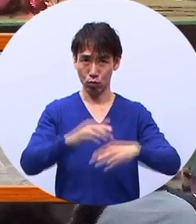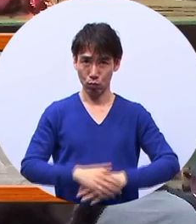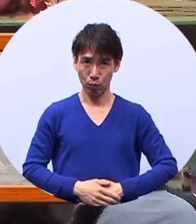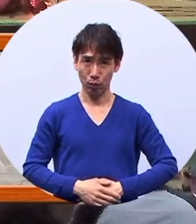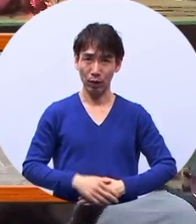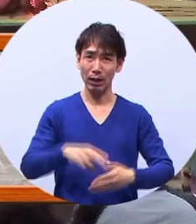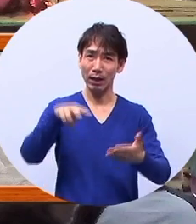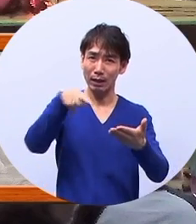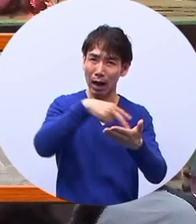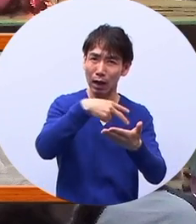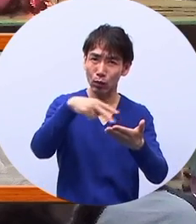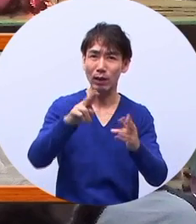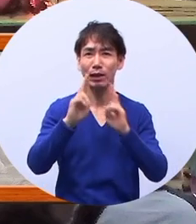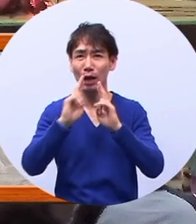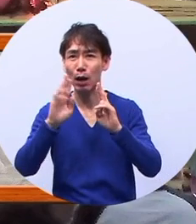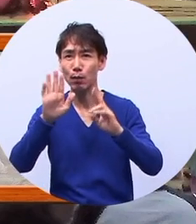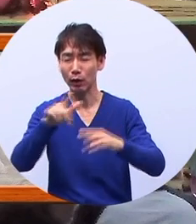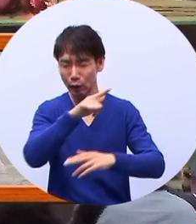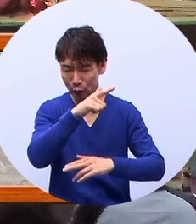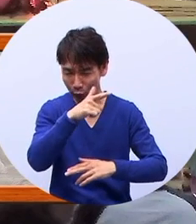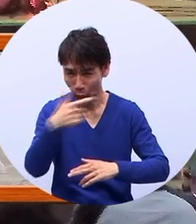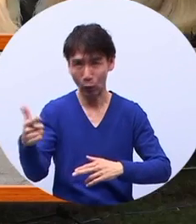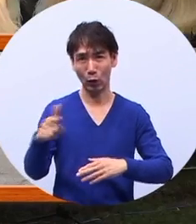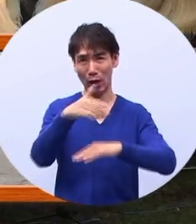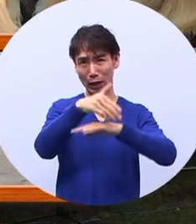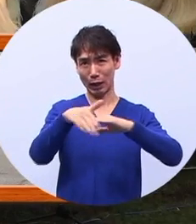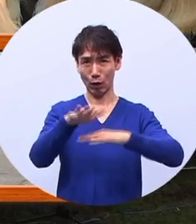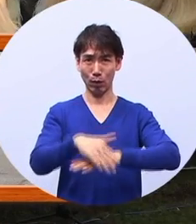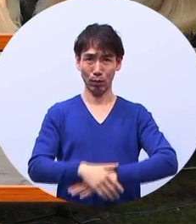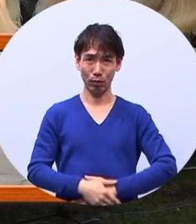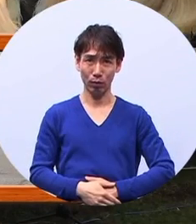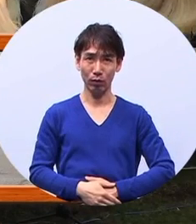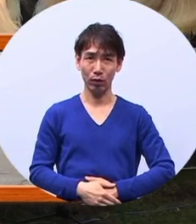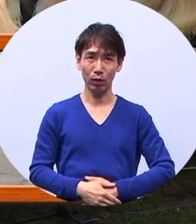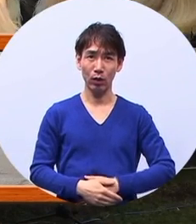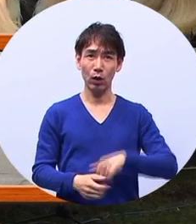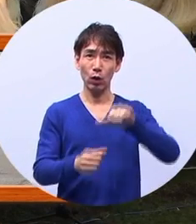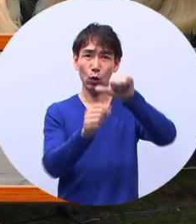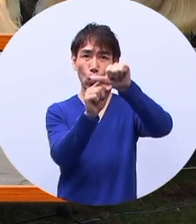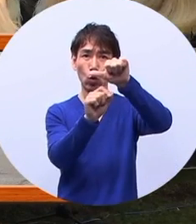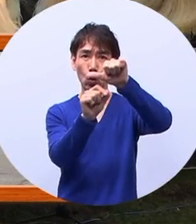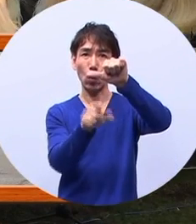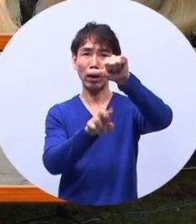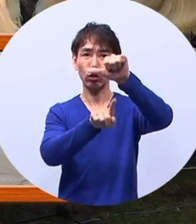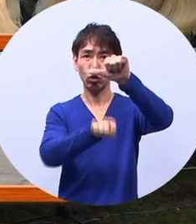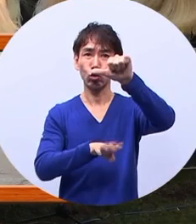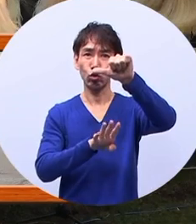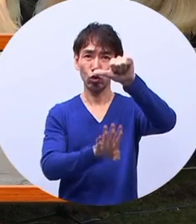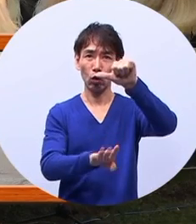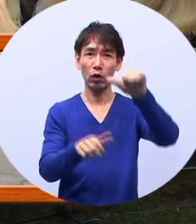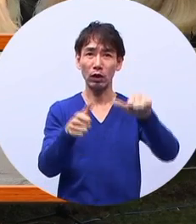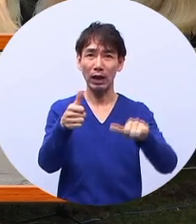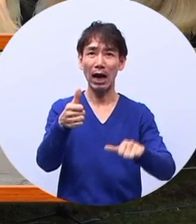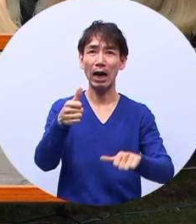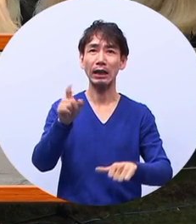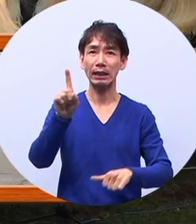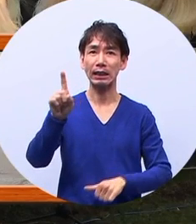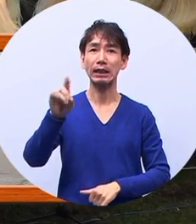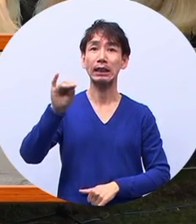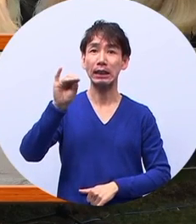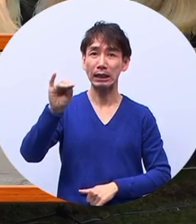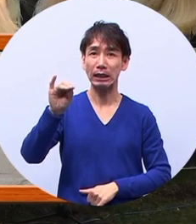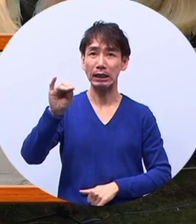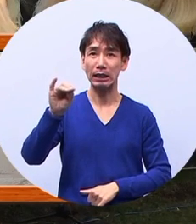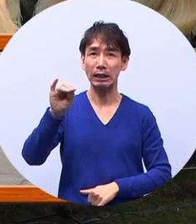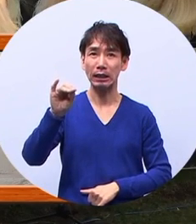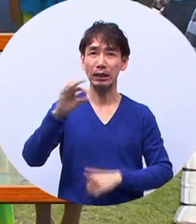ブあり、そういった盛りだくさんですね。それから14日タヒチアンサンセット、タヒチアンのダンスですね、から